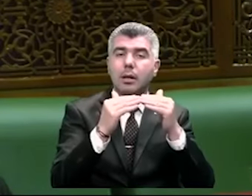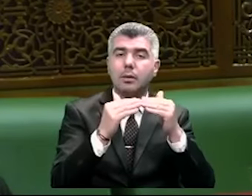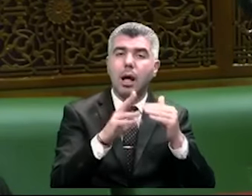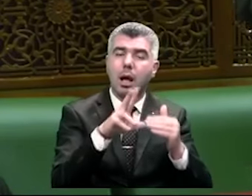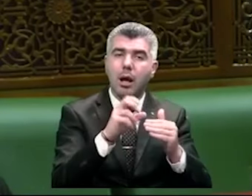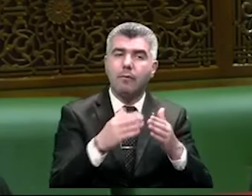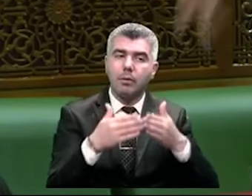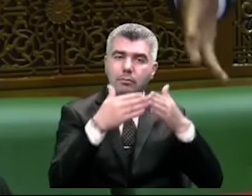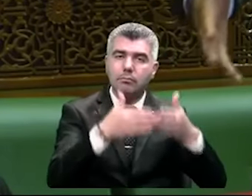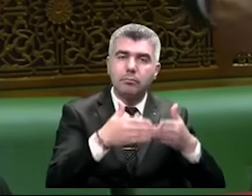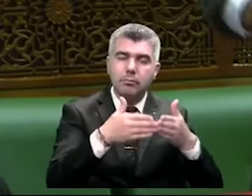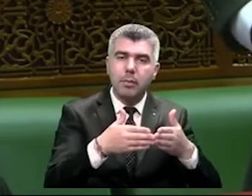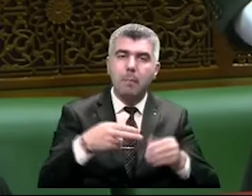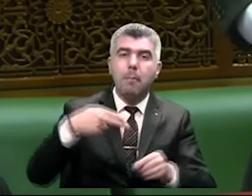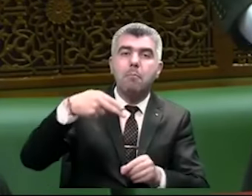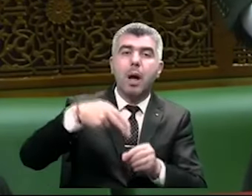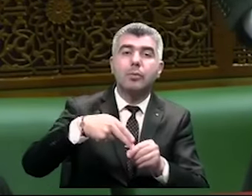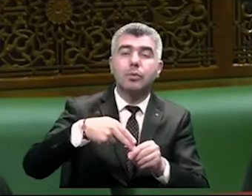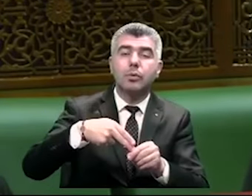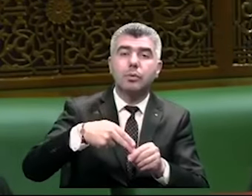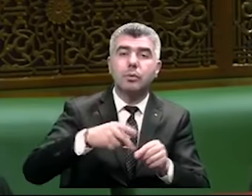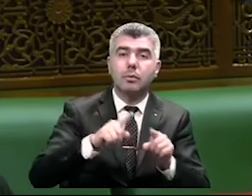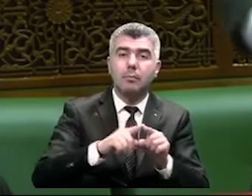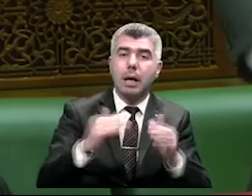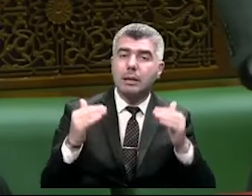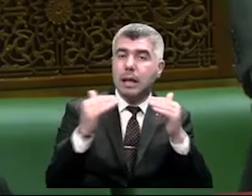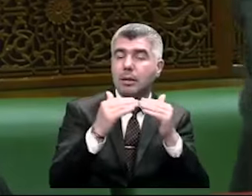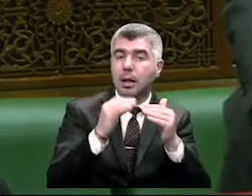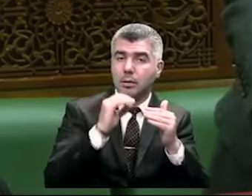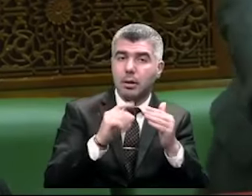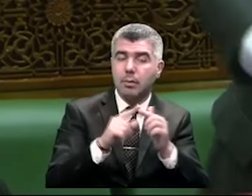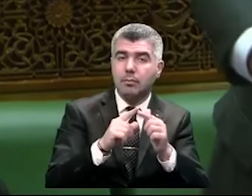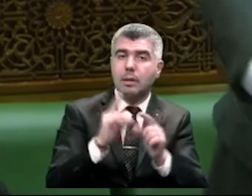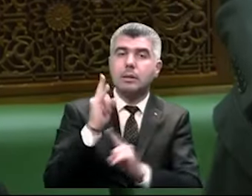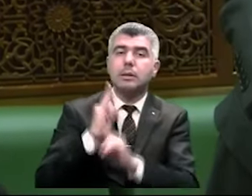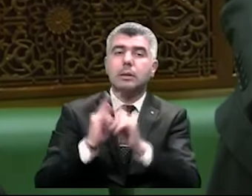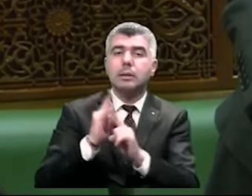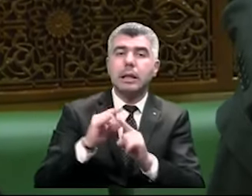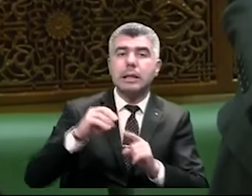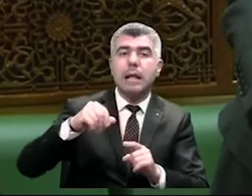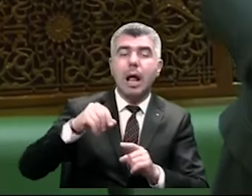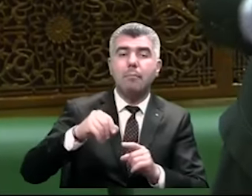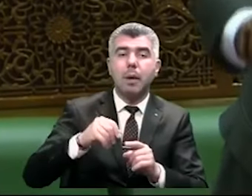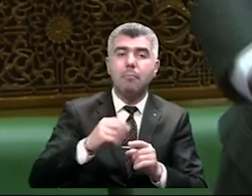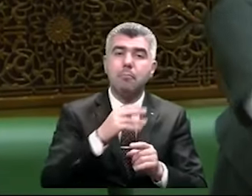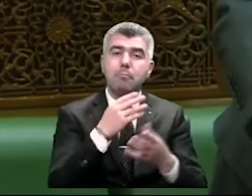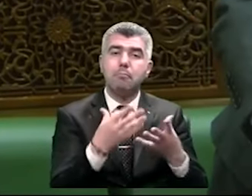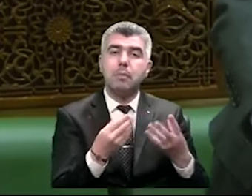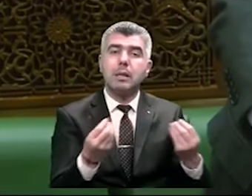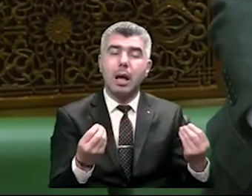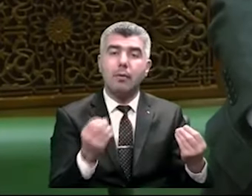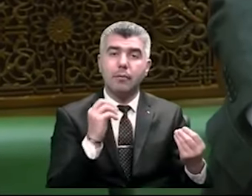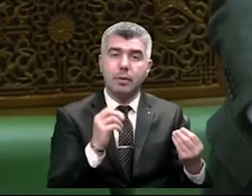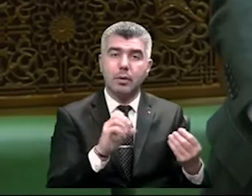الباخره ناقله النفط اللي حرت في الميناء ديال طنطان نظرا للتراكم ديال الرمال وما كينش البواخر ديال الجرف غتكون